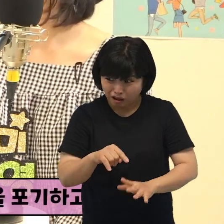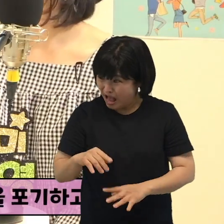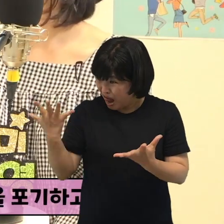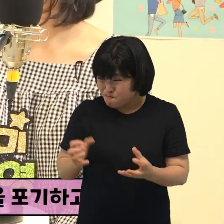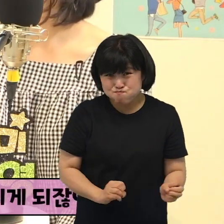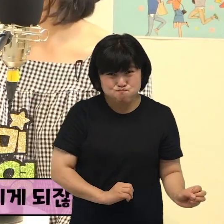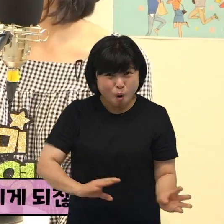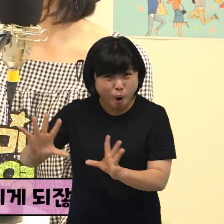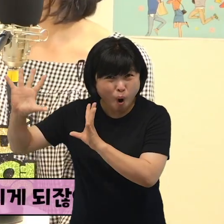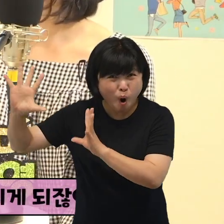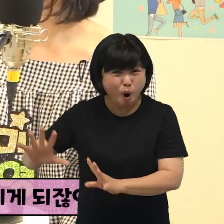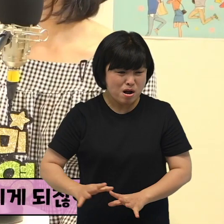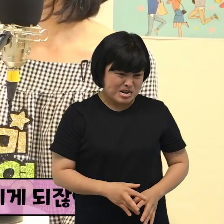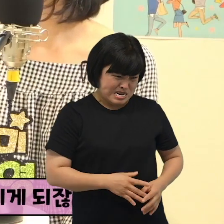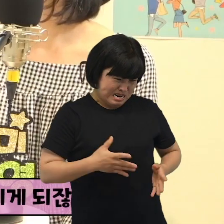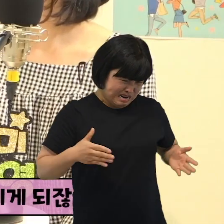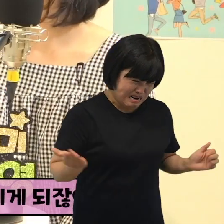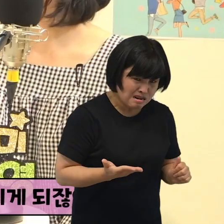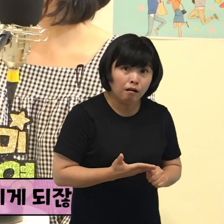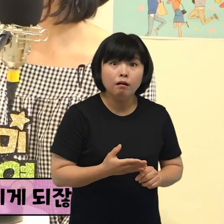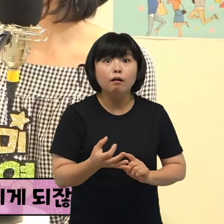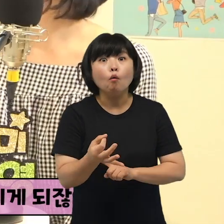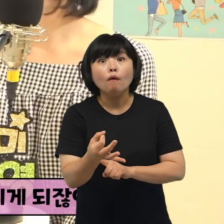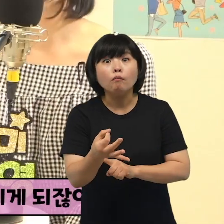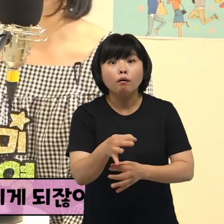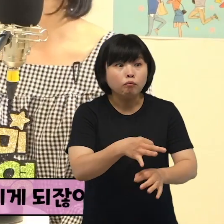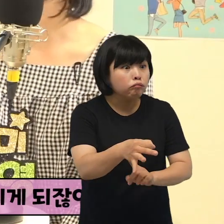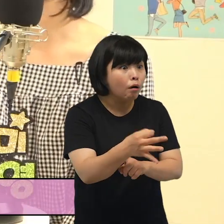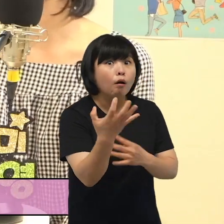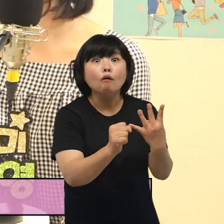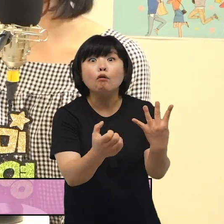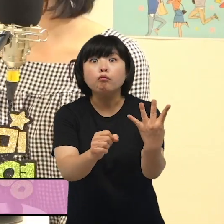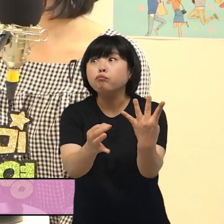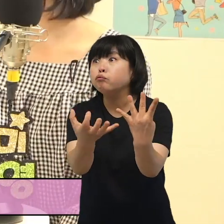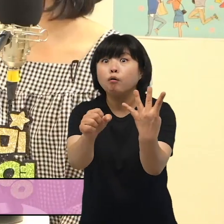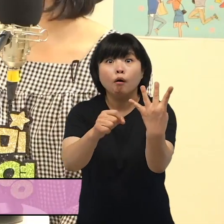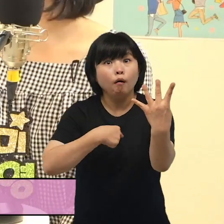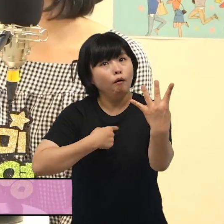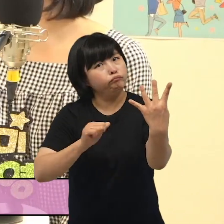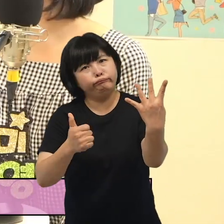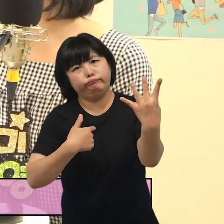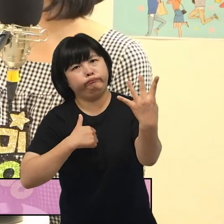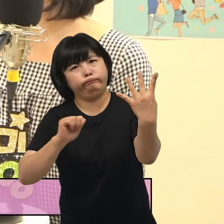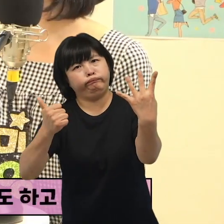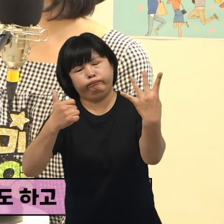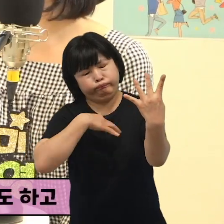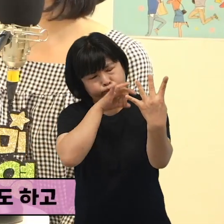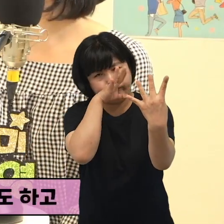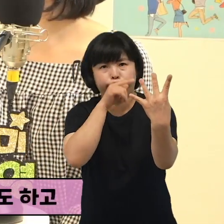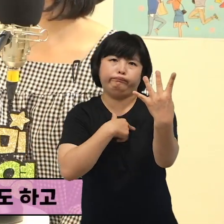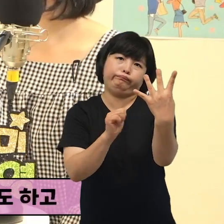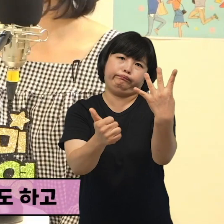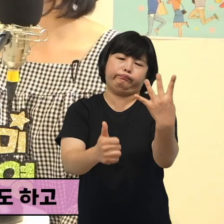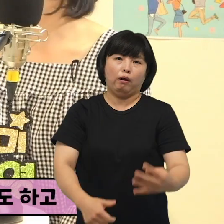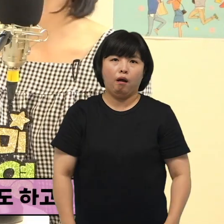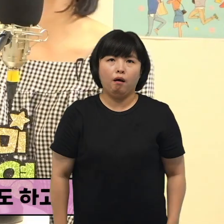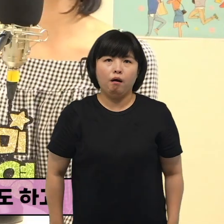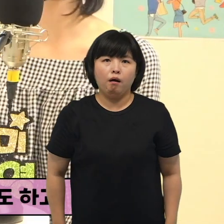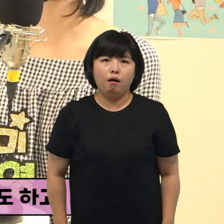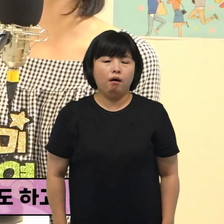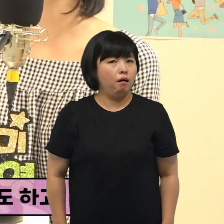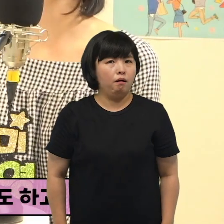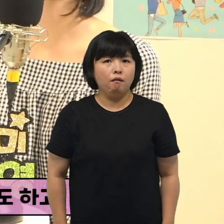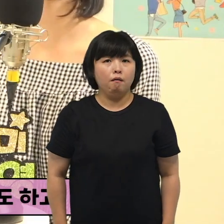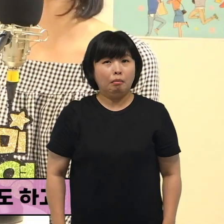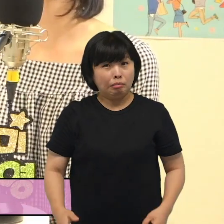일을 포기하고 뭐 경력 단절이 되면 이제 경제력으로 또 이어지게 되잖아요. 그렇죠. 근데 4억이 드는데 혼자서 그 4억을 충당할 수는 없는